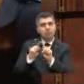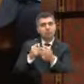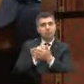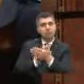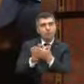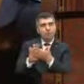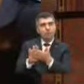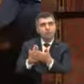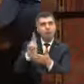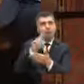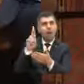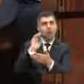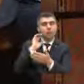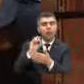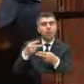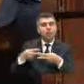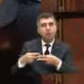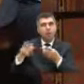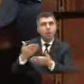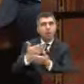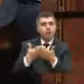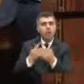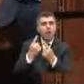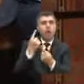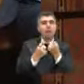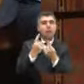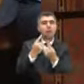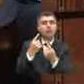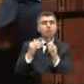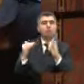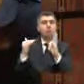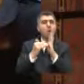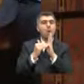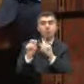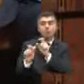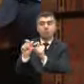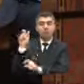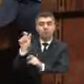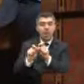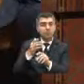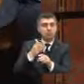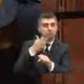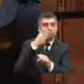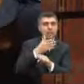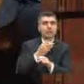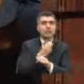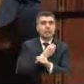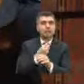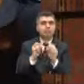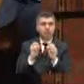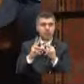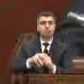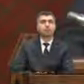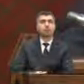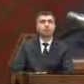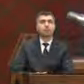الملك والذي مكن أو يمكن أزيد من 11 مليون مغربي من الاستفادة من الولوج إلى الخدمات الصحية. لكن بالمقابل نحن